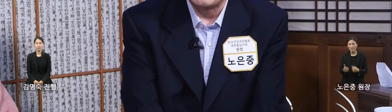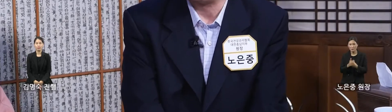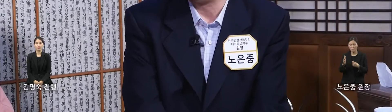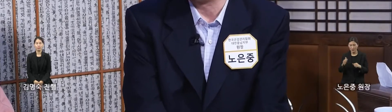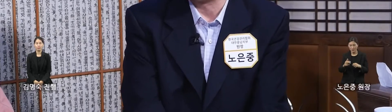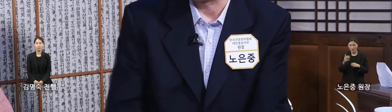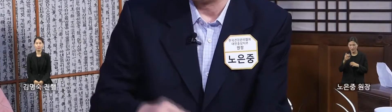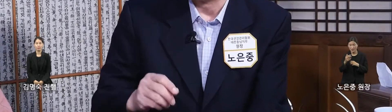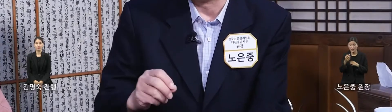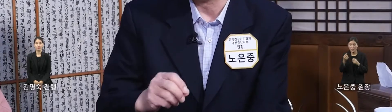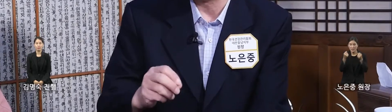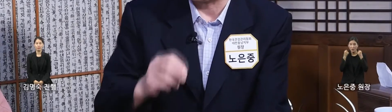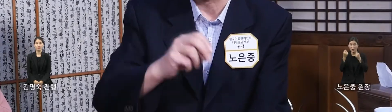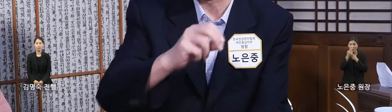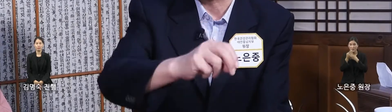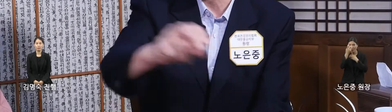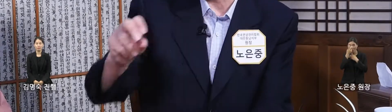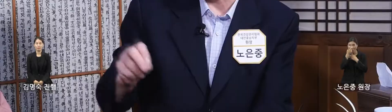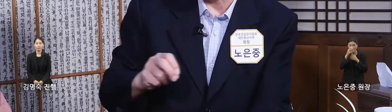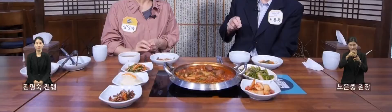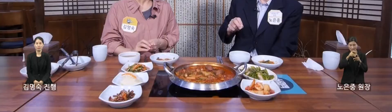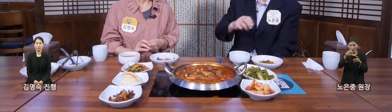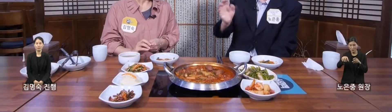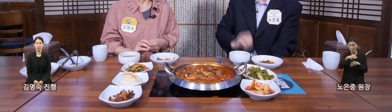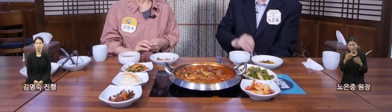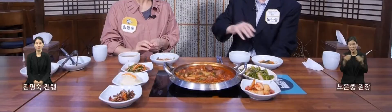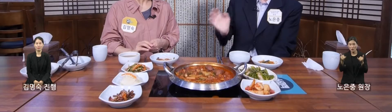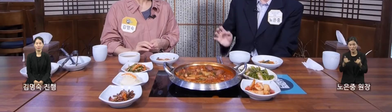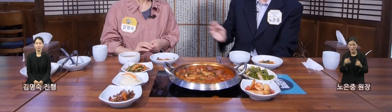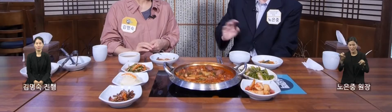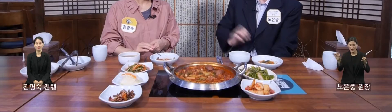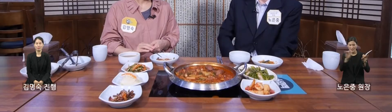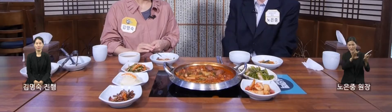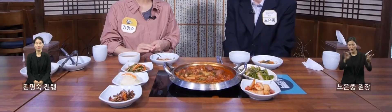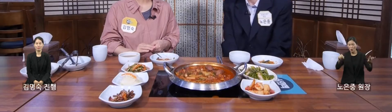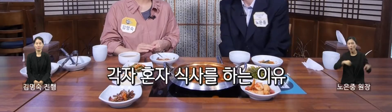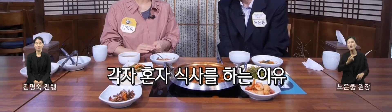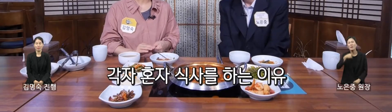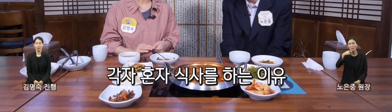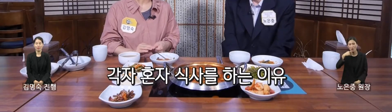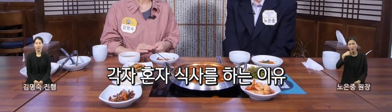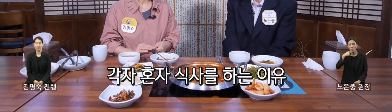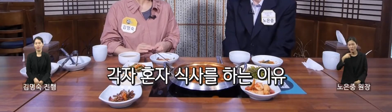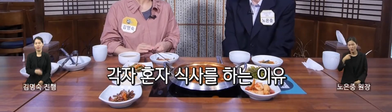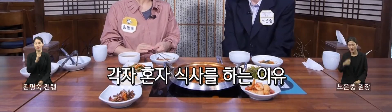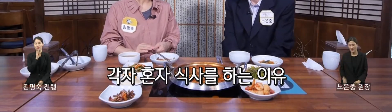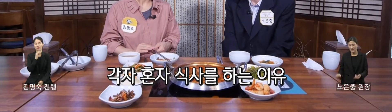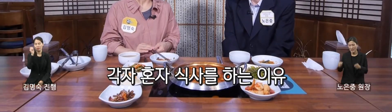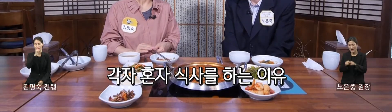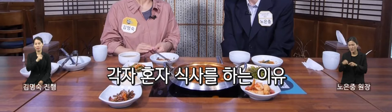선생님들하고는 선생님들은 점심에 각자 혼자 같이 식사 혼자 해요. 같이 식사를 않고 왜냐면